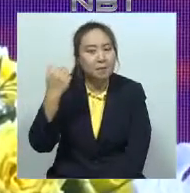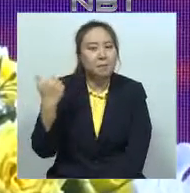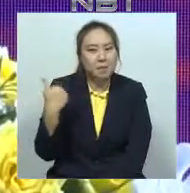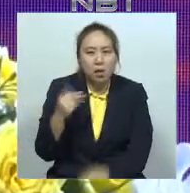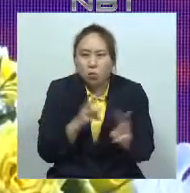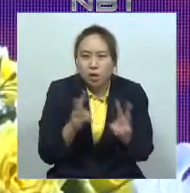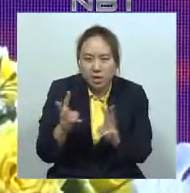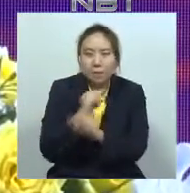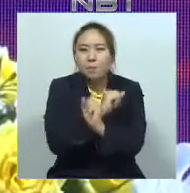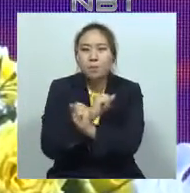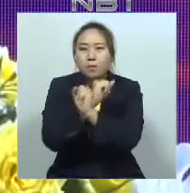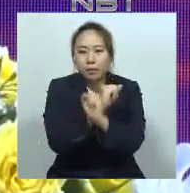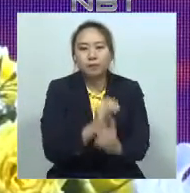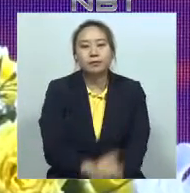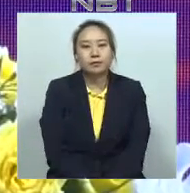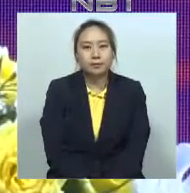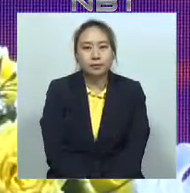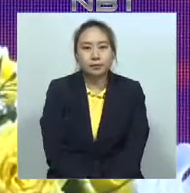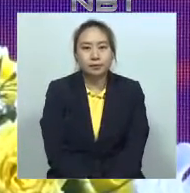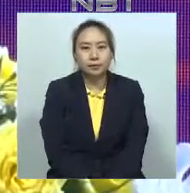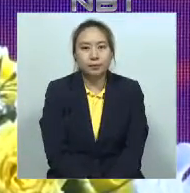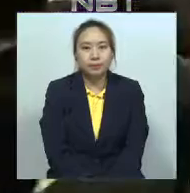งเหล่านี้นะครับ